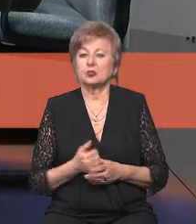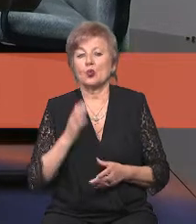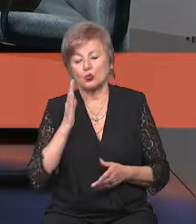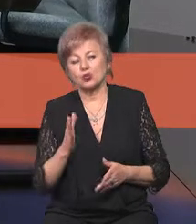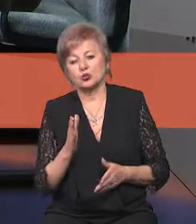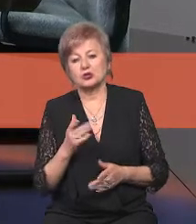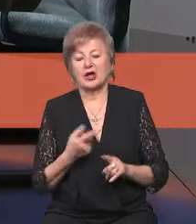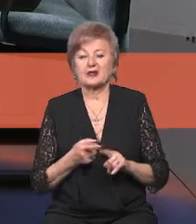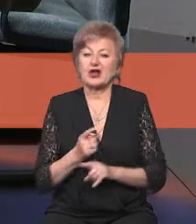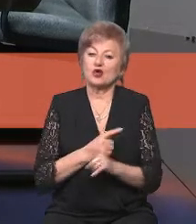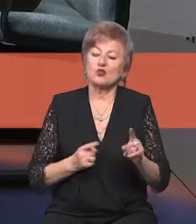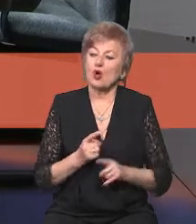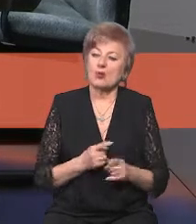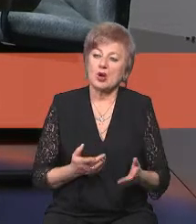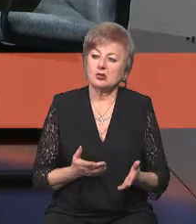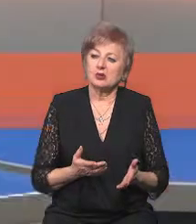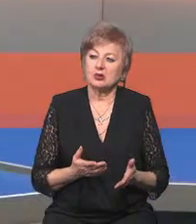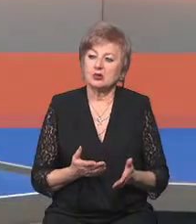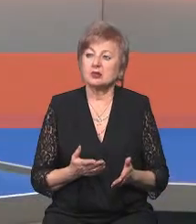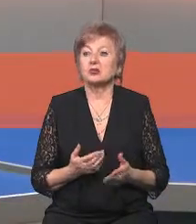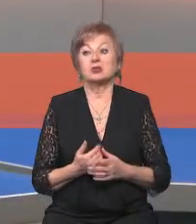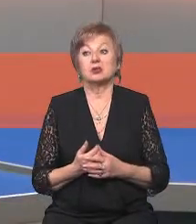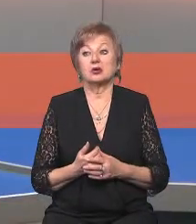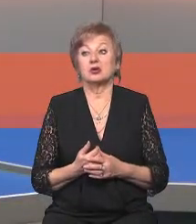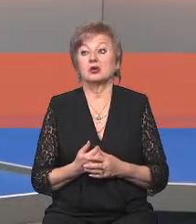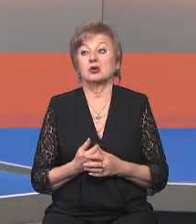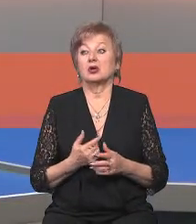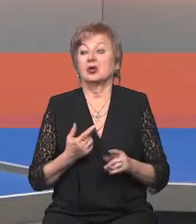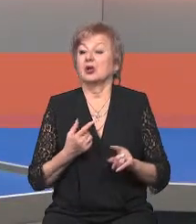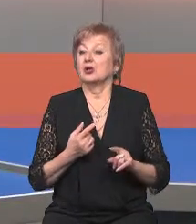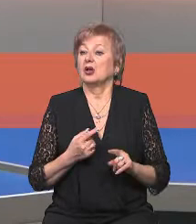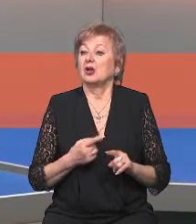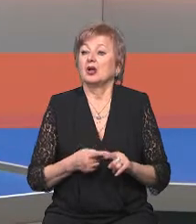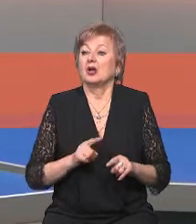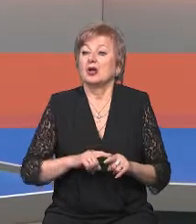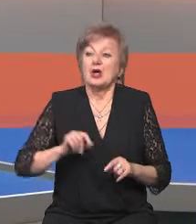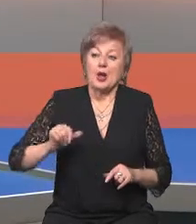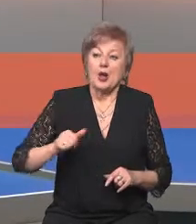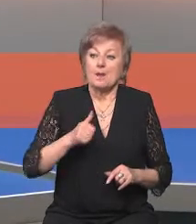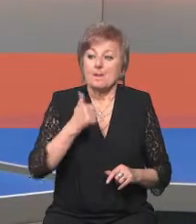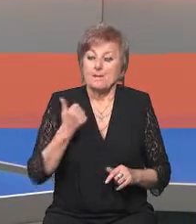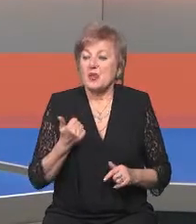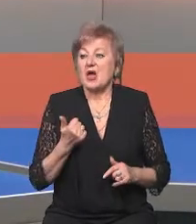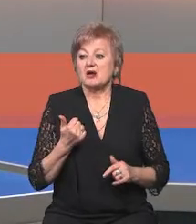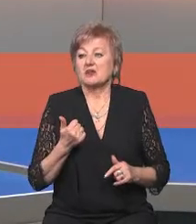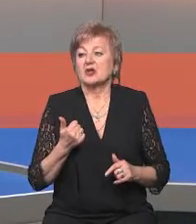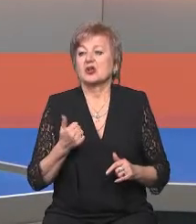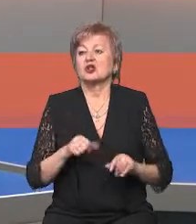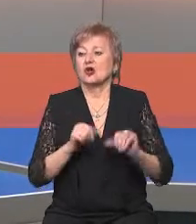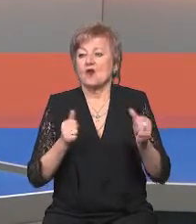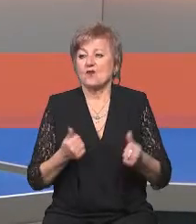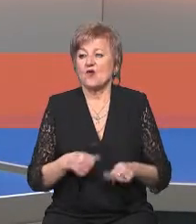них є інші плани? Як зазначила міністерка на своїй першій прес-конференції, що реформа